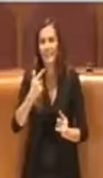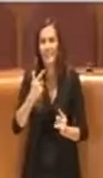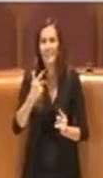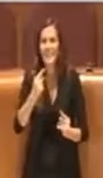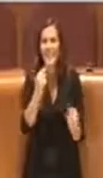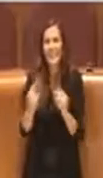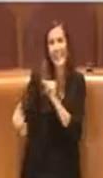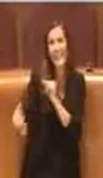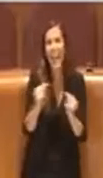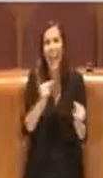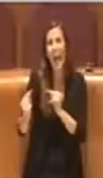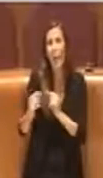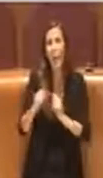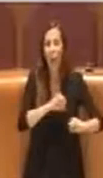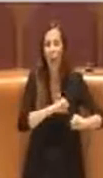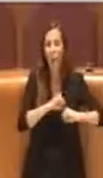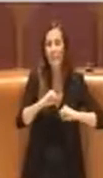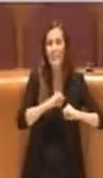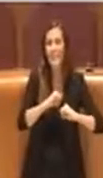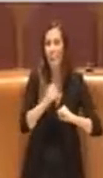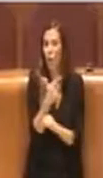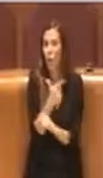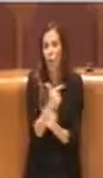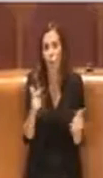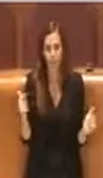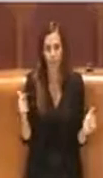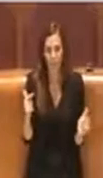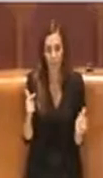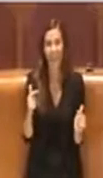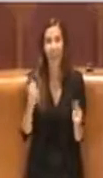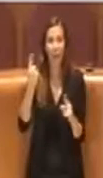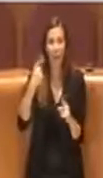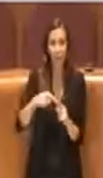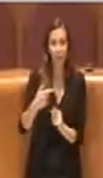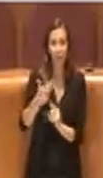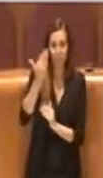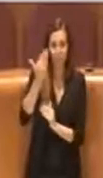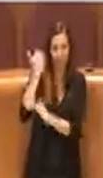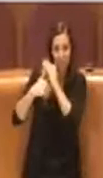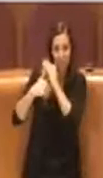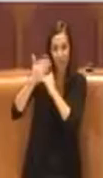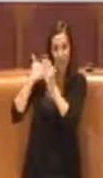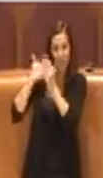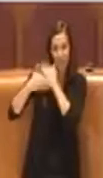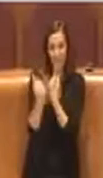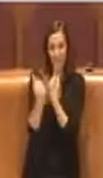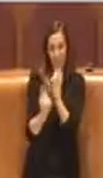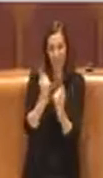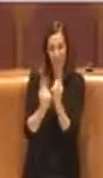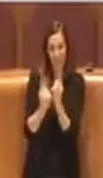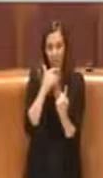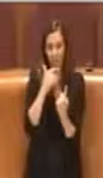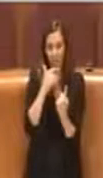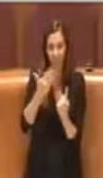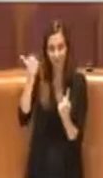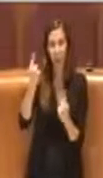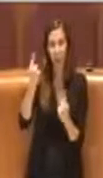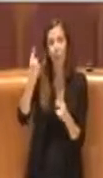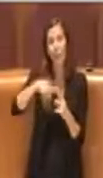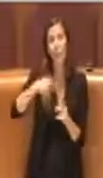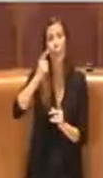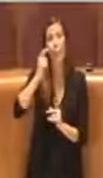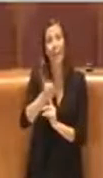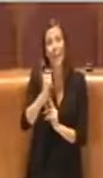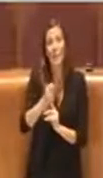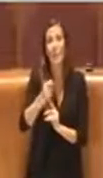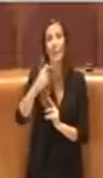l'amministrazione. Devono chiarire queste situazioni, naturalmente pregresse, anche relativa alla situazione del pagamento